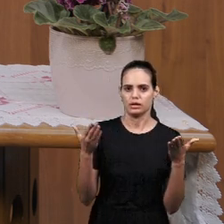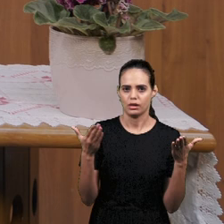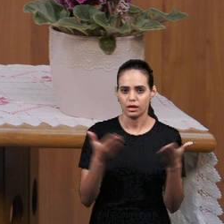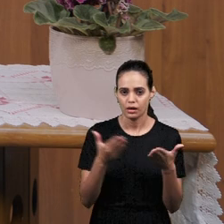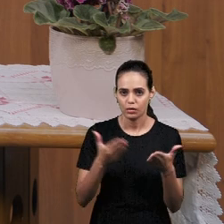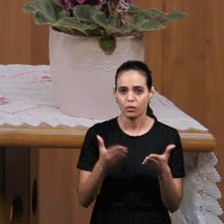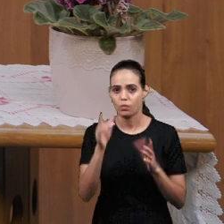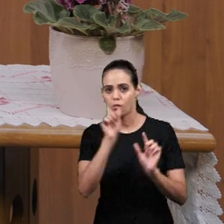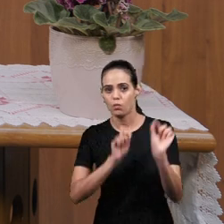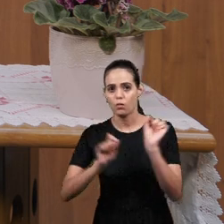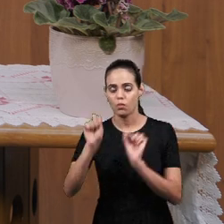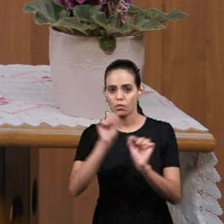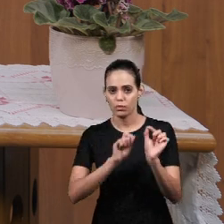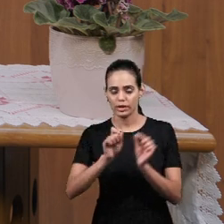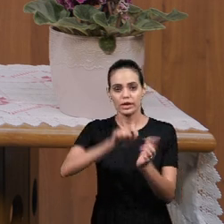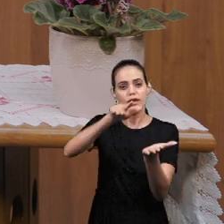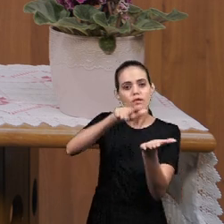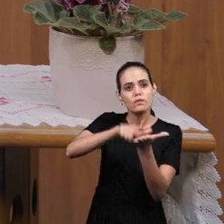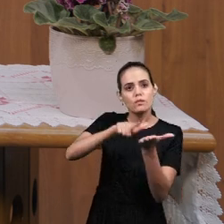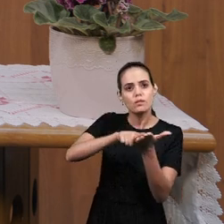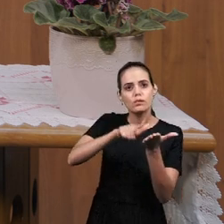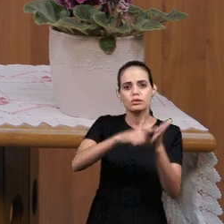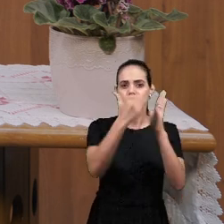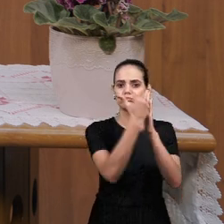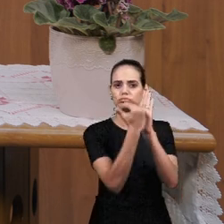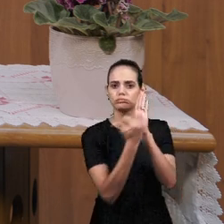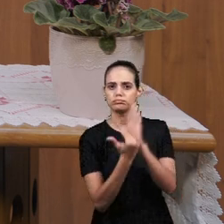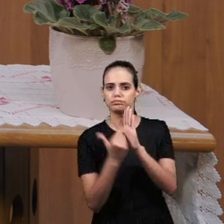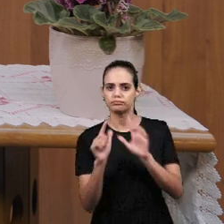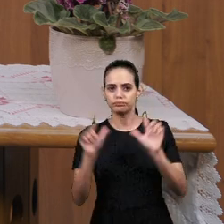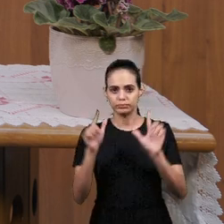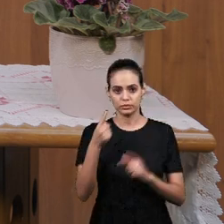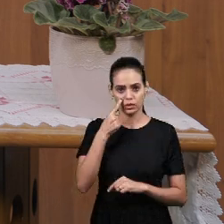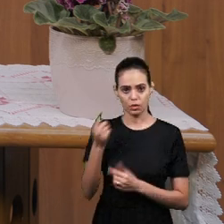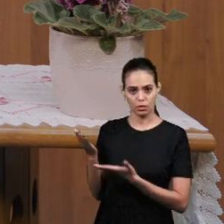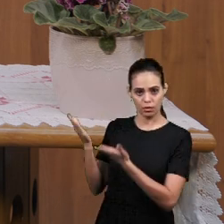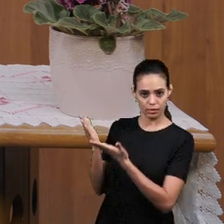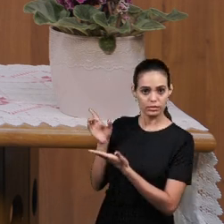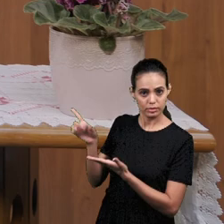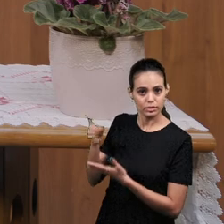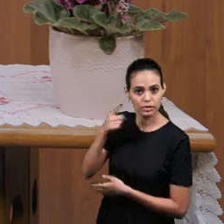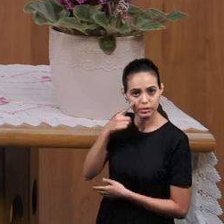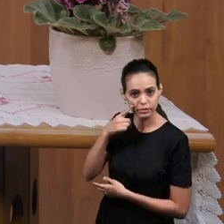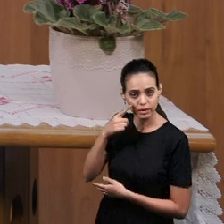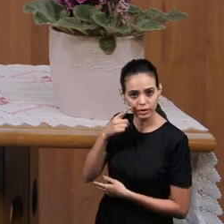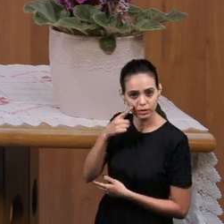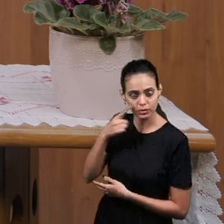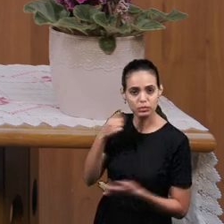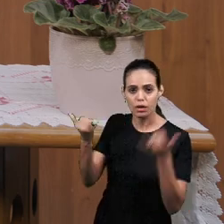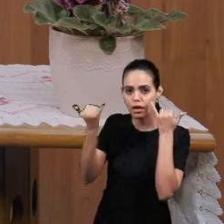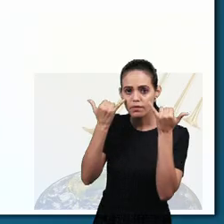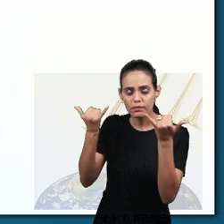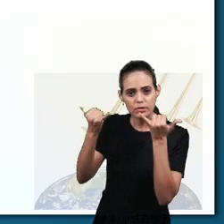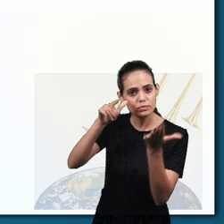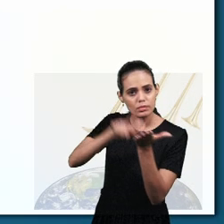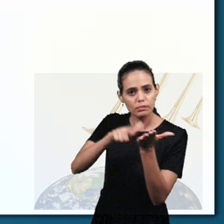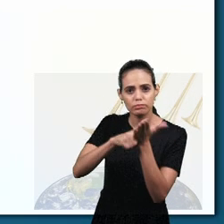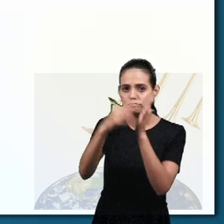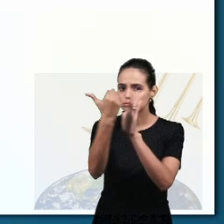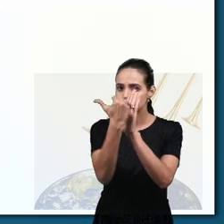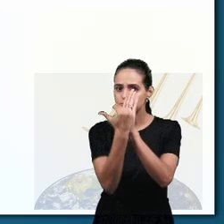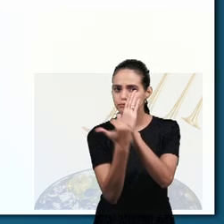bulletin. Ce bulletin, en principe, il est mensuel, mais il y aura des